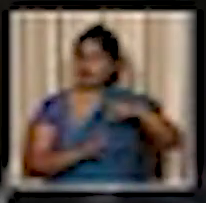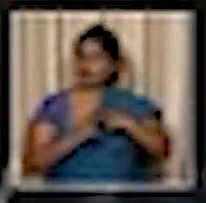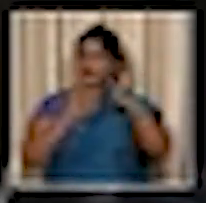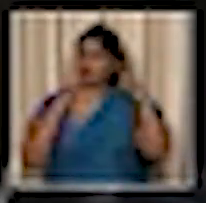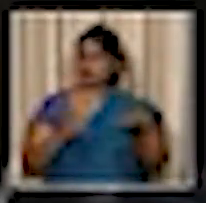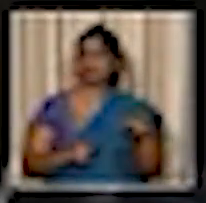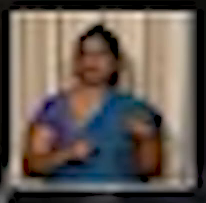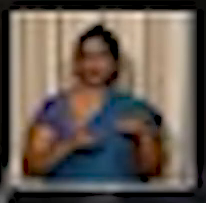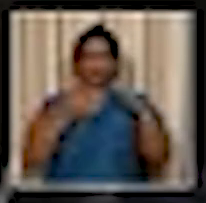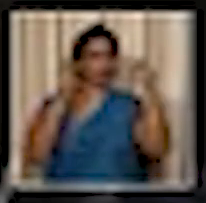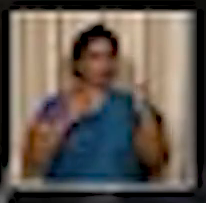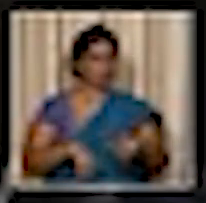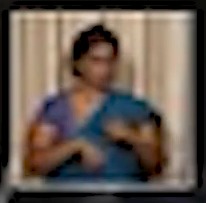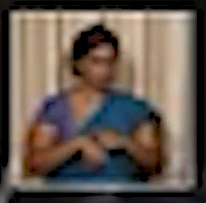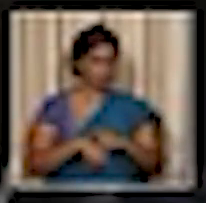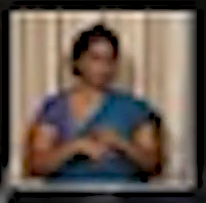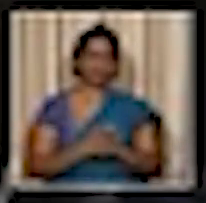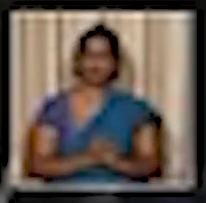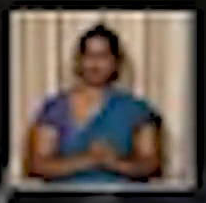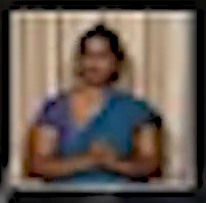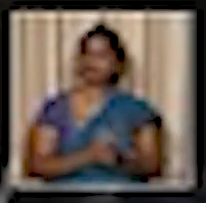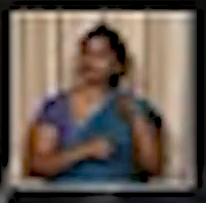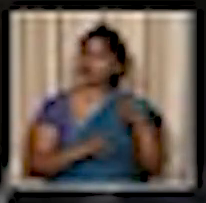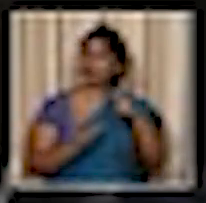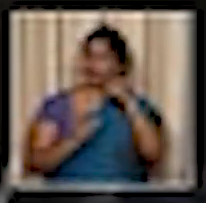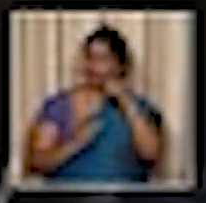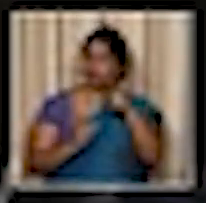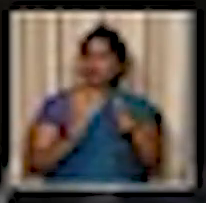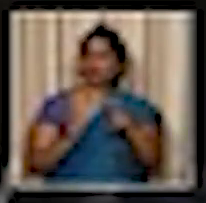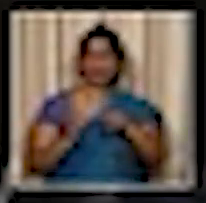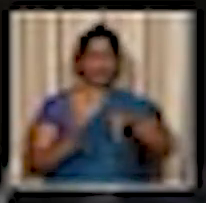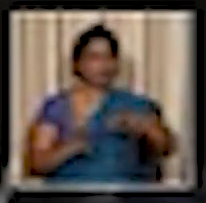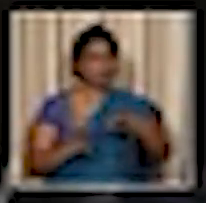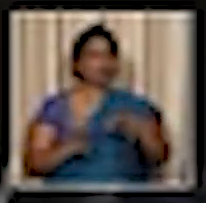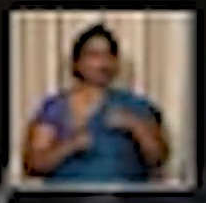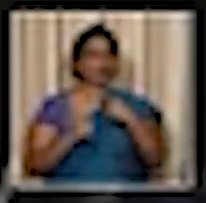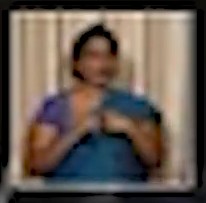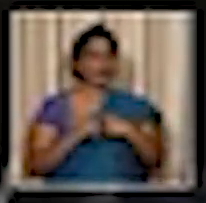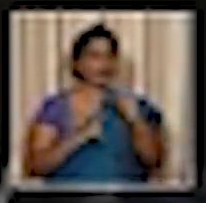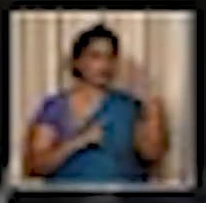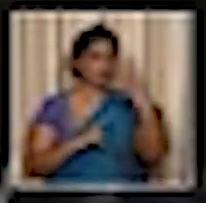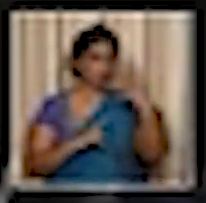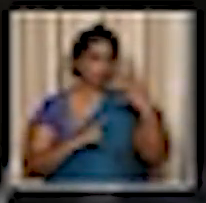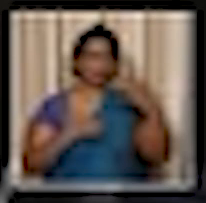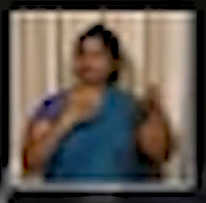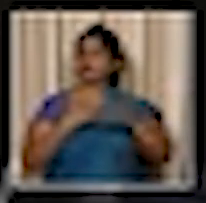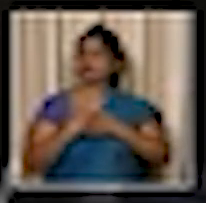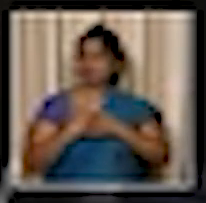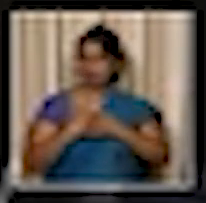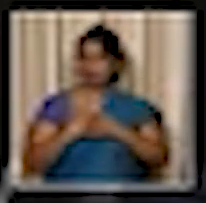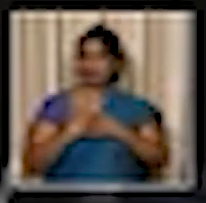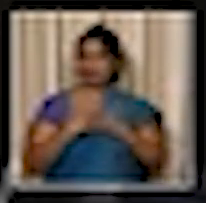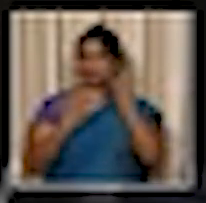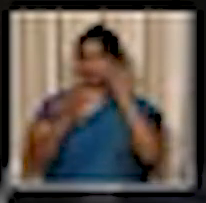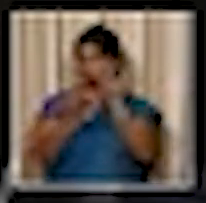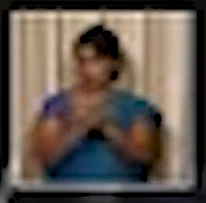ලෙස බිඳ වැටුණු අවස්ථාවකි. එම වීඩියෝයේ සංයුක්ත තැටියක් එක් සතර ලෙස සලකුණු කරලා මම මේ